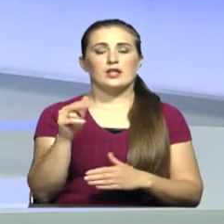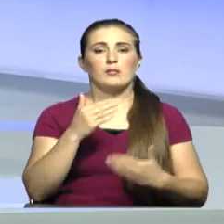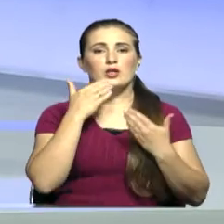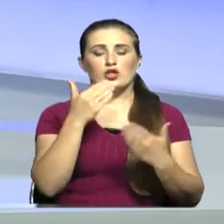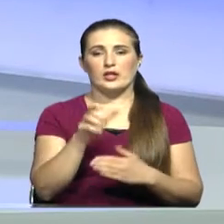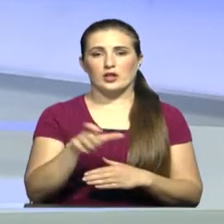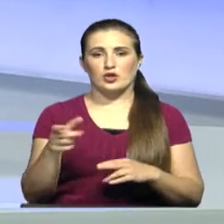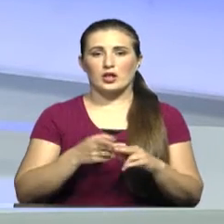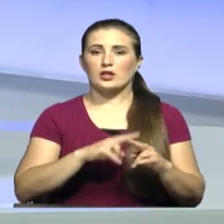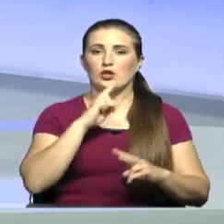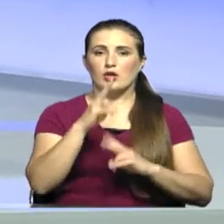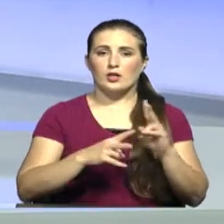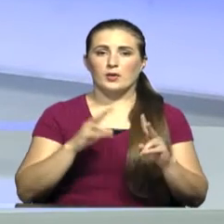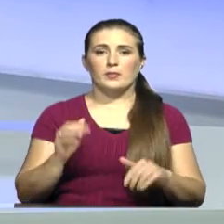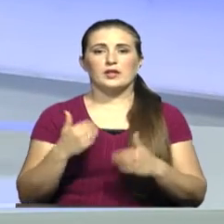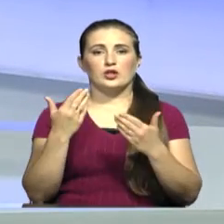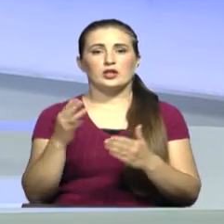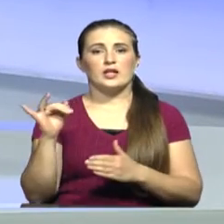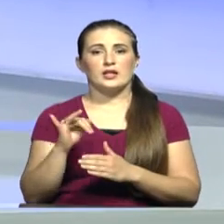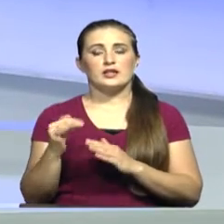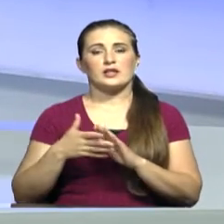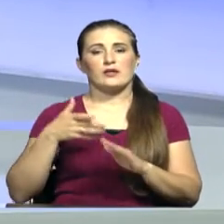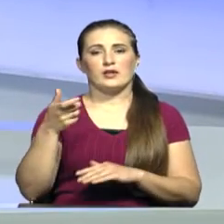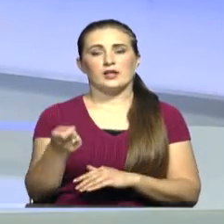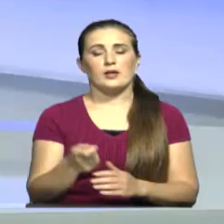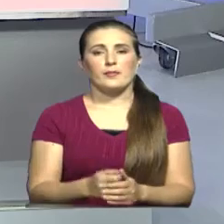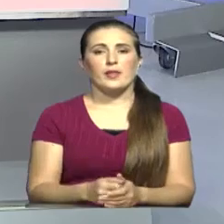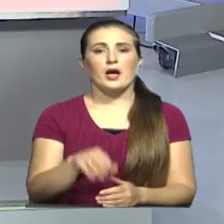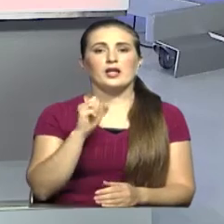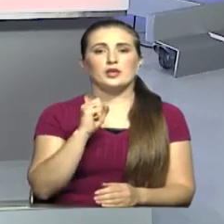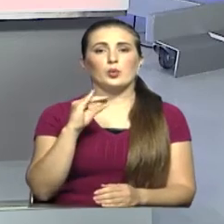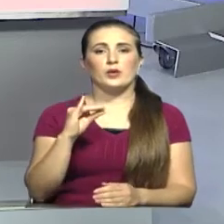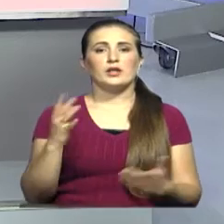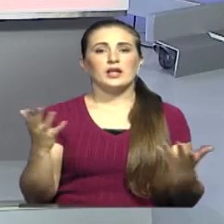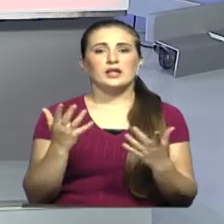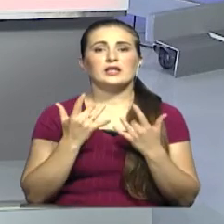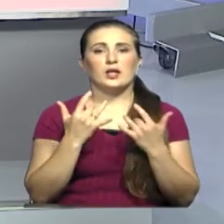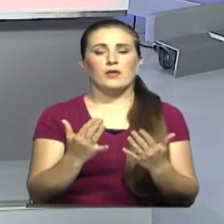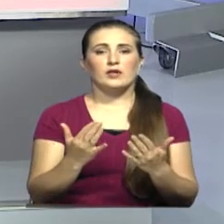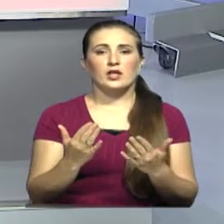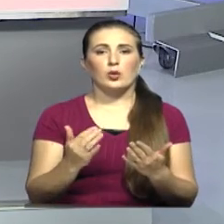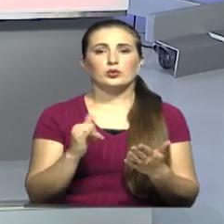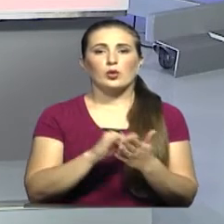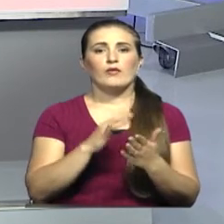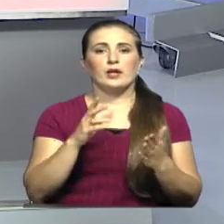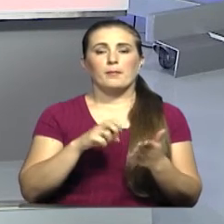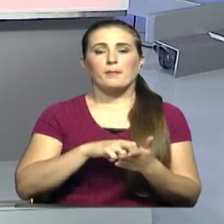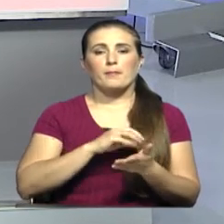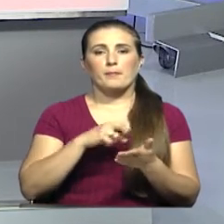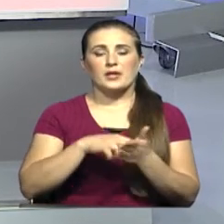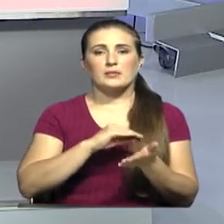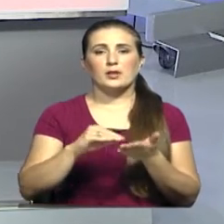граждан. Это жалобы, предложения и заявления. Александра Юрьевна, какие требования установлены к письменным обращениям